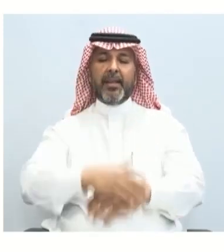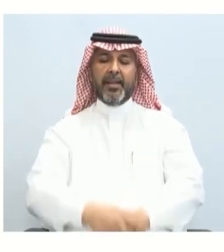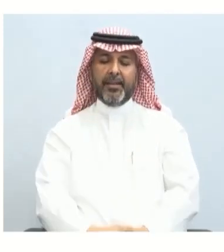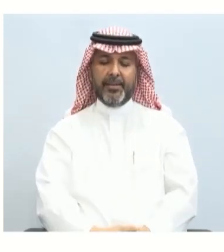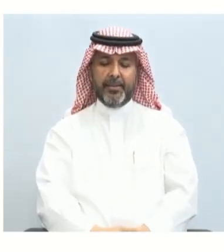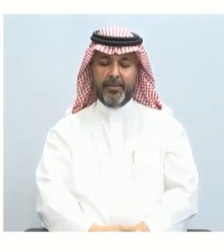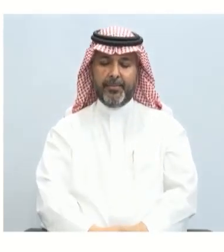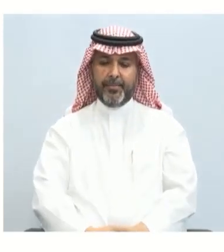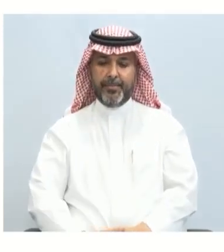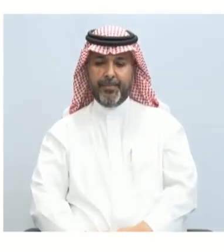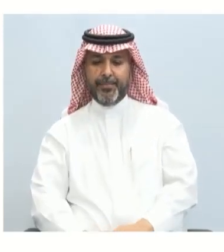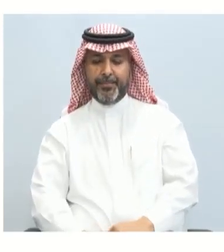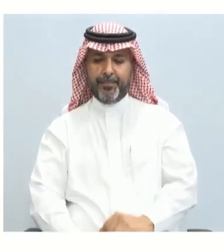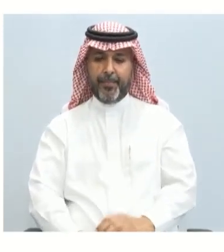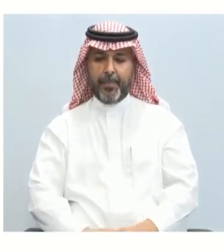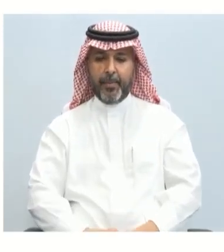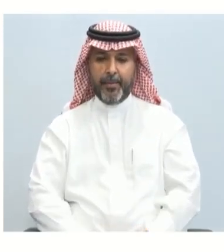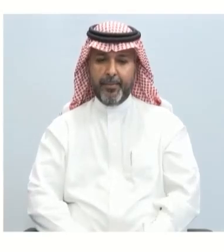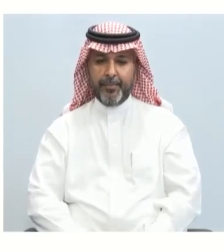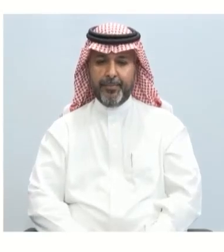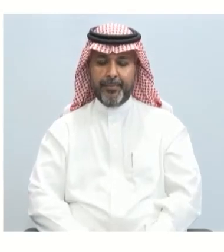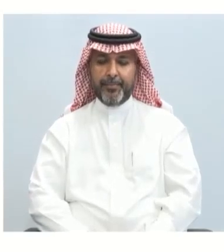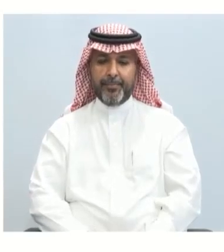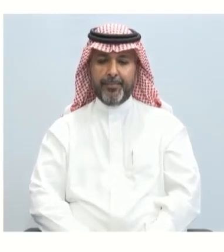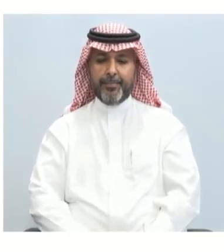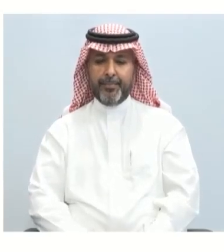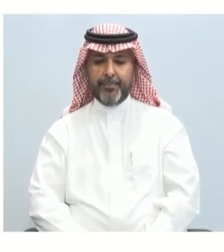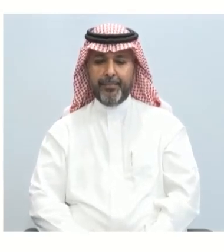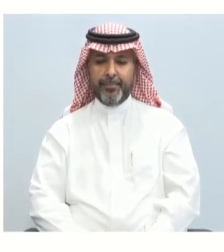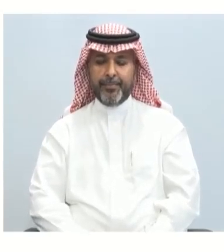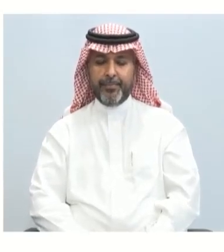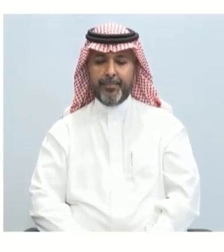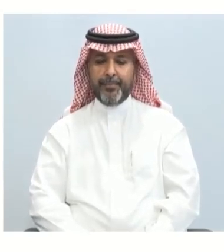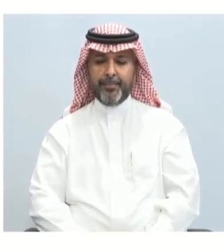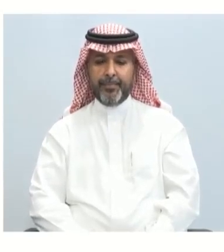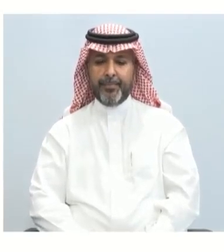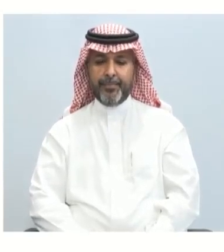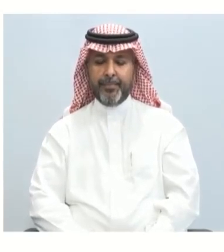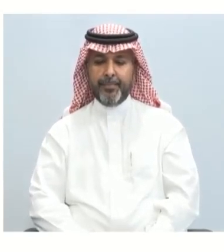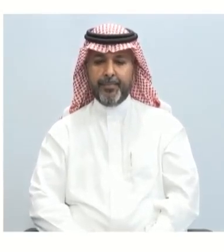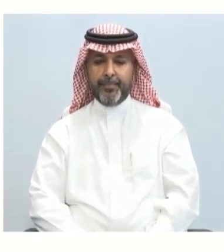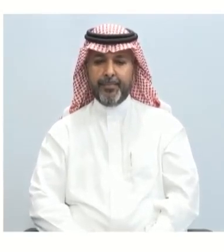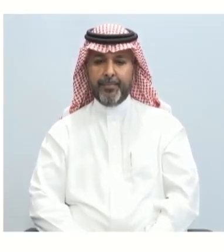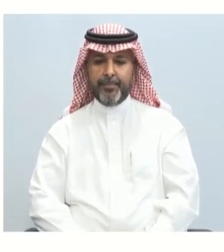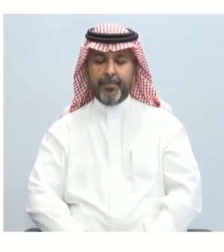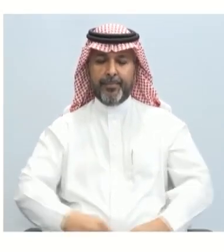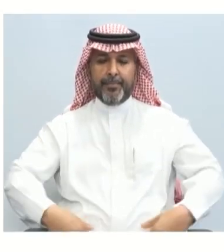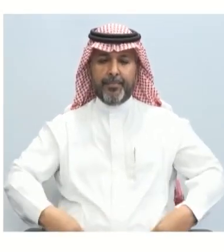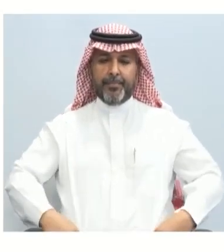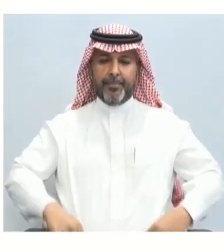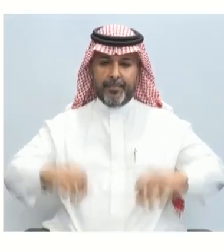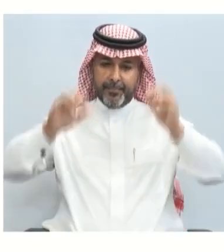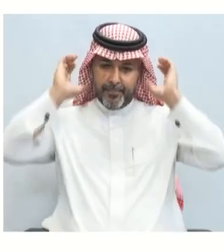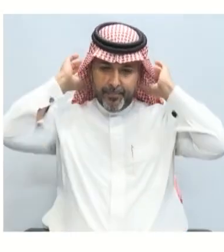يتا فيهم لها 180 درجه كل يتا لها 180 درجه بهذه الصوره ويكون هذا هو